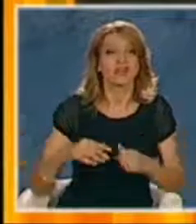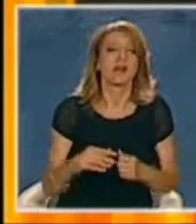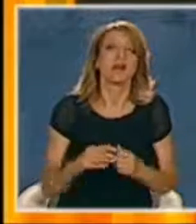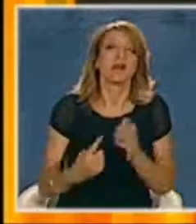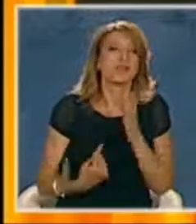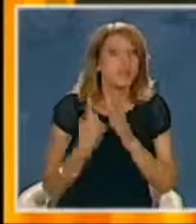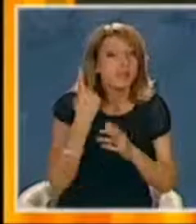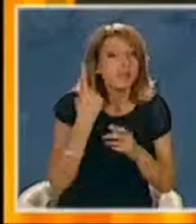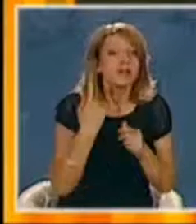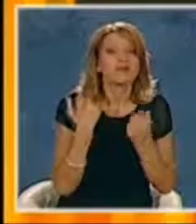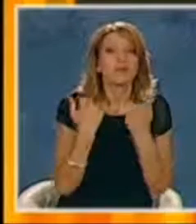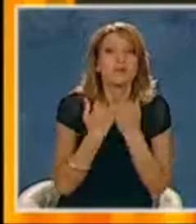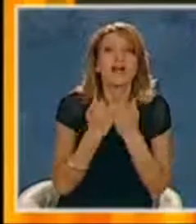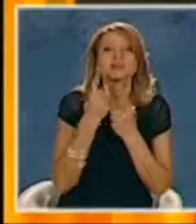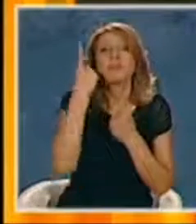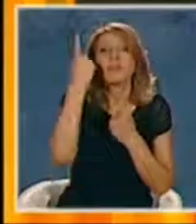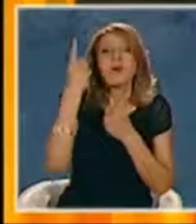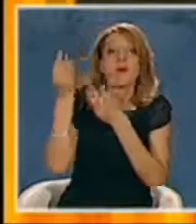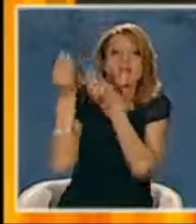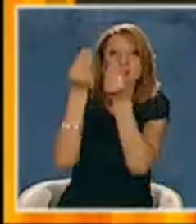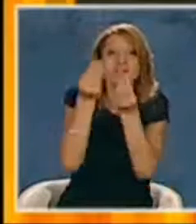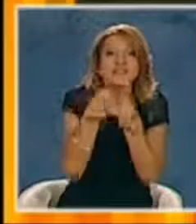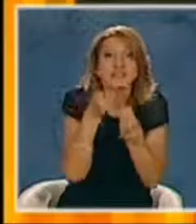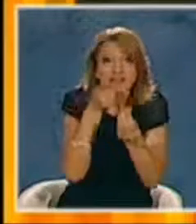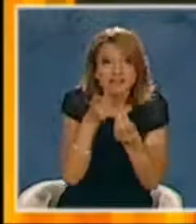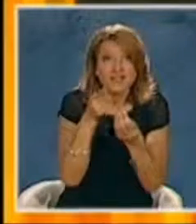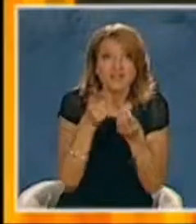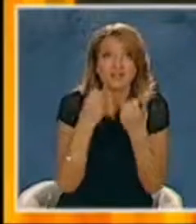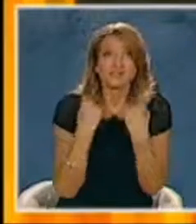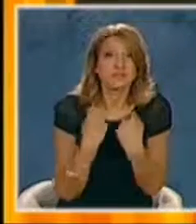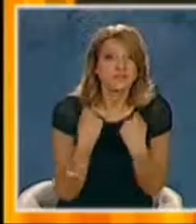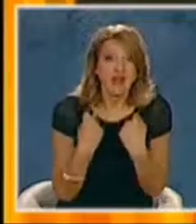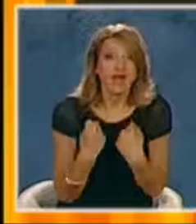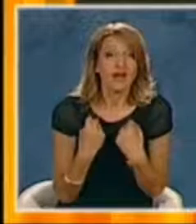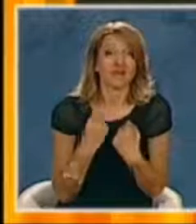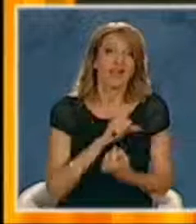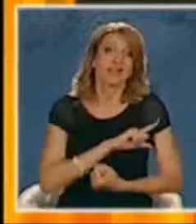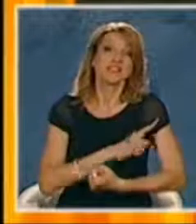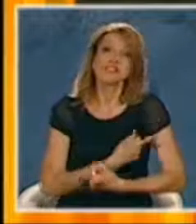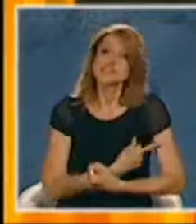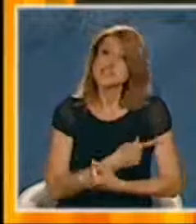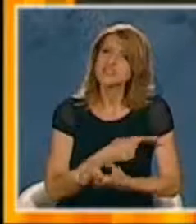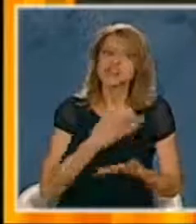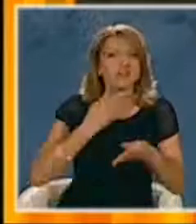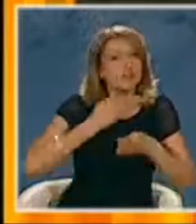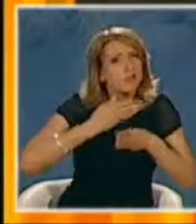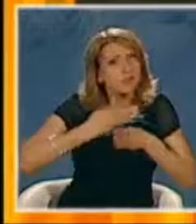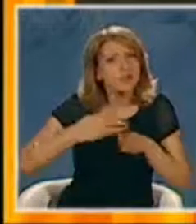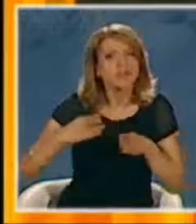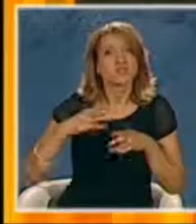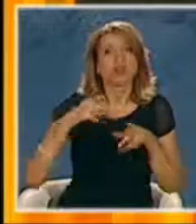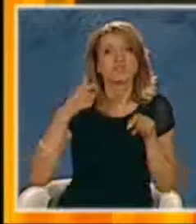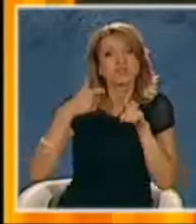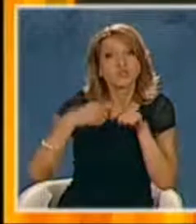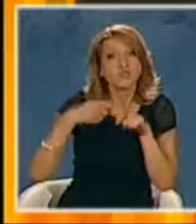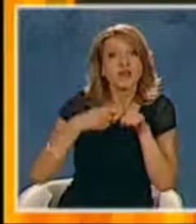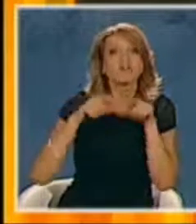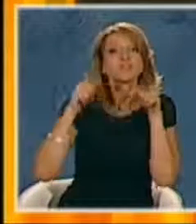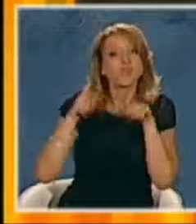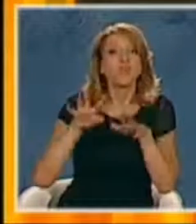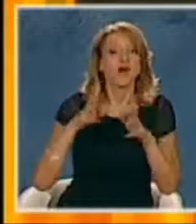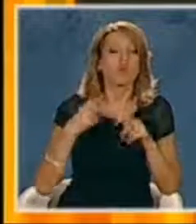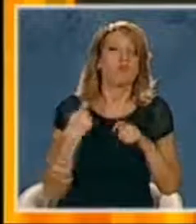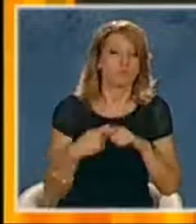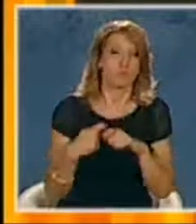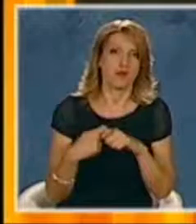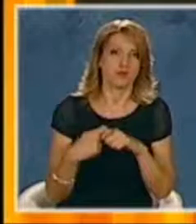На първо място Бог нека да ти даде здраве и сили да вършиш и да продължаваш това, което правиш, защото знам, че ти